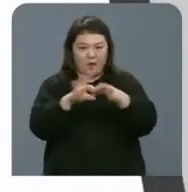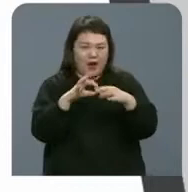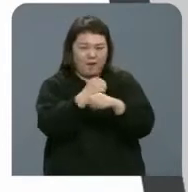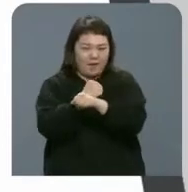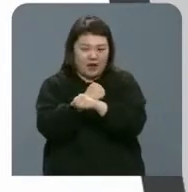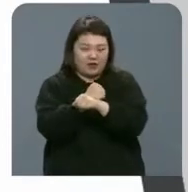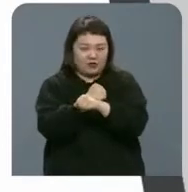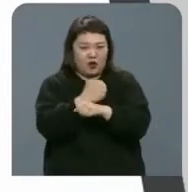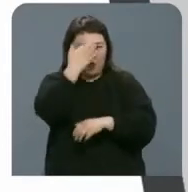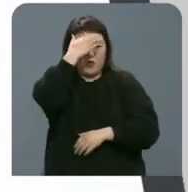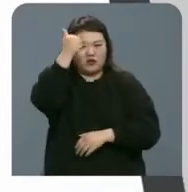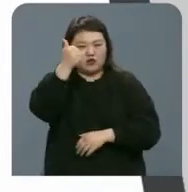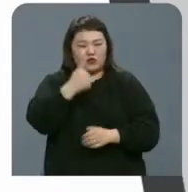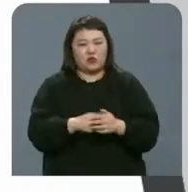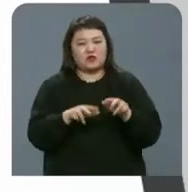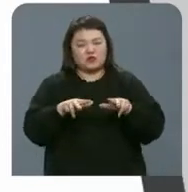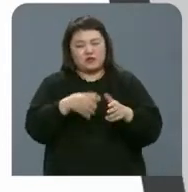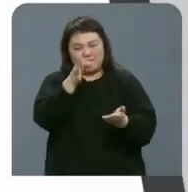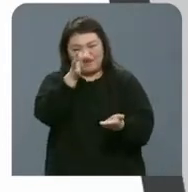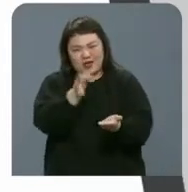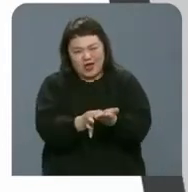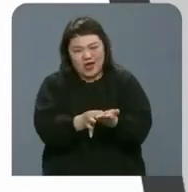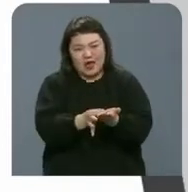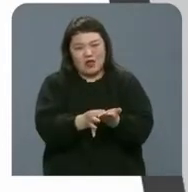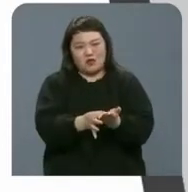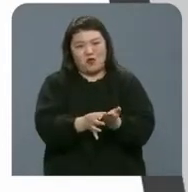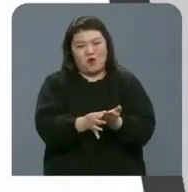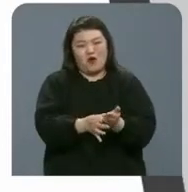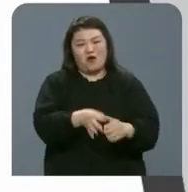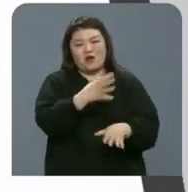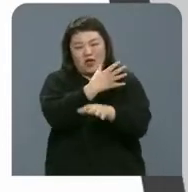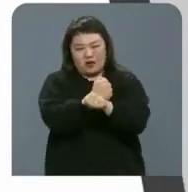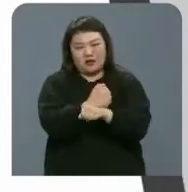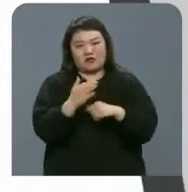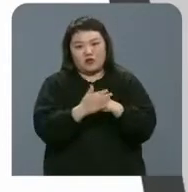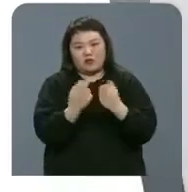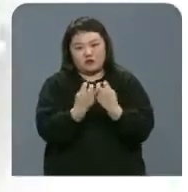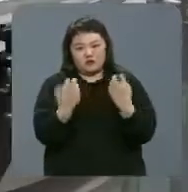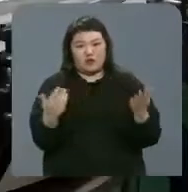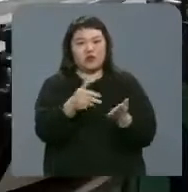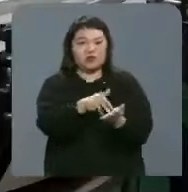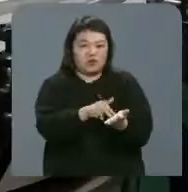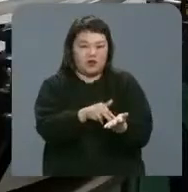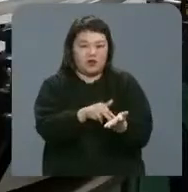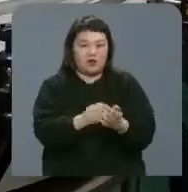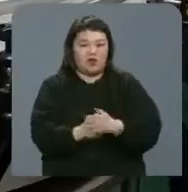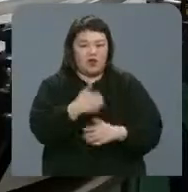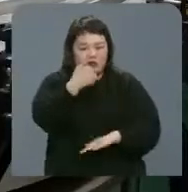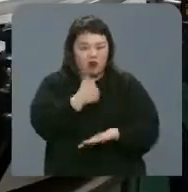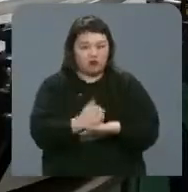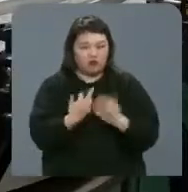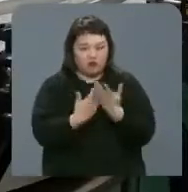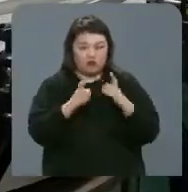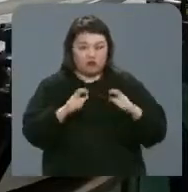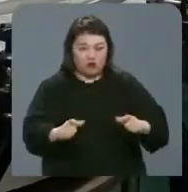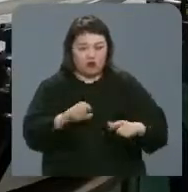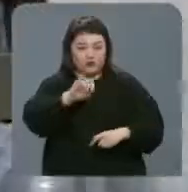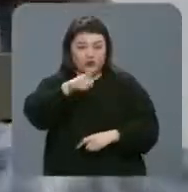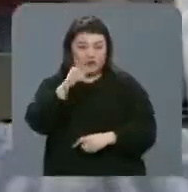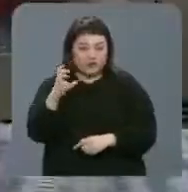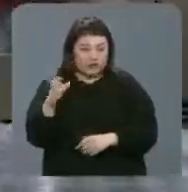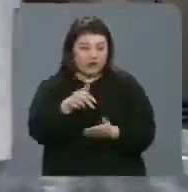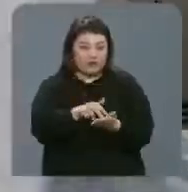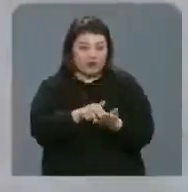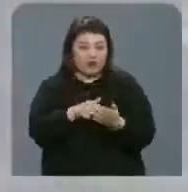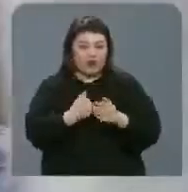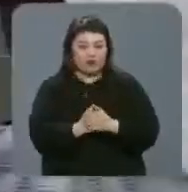청 도 사실상 최저 가격 위주로 따낸 만큼 어쩔 수 없다는 입장입니다 결국 제주도 개발 공사가 해상